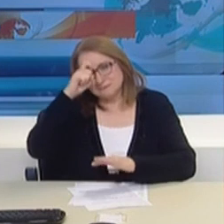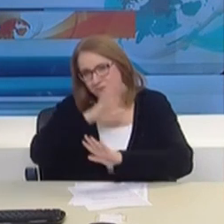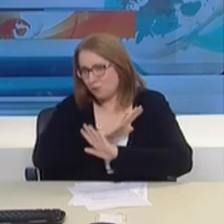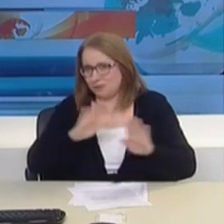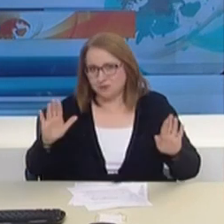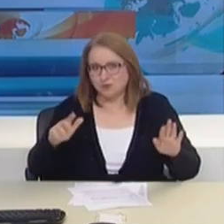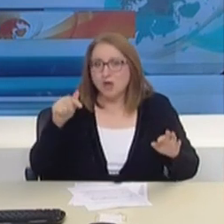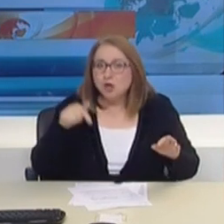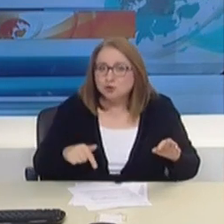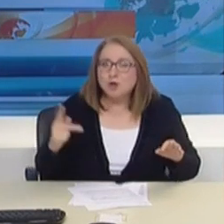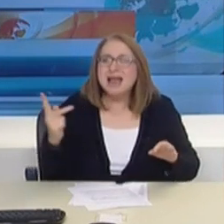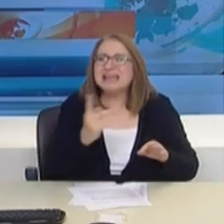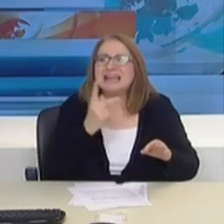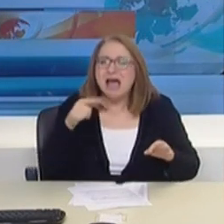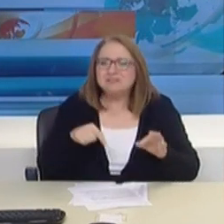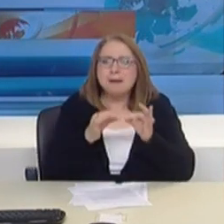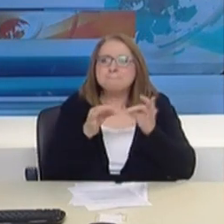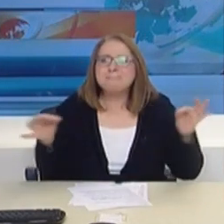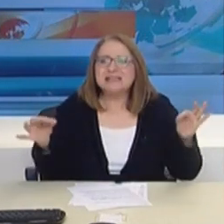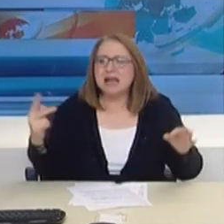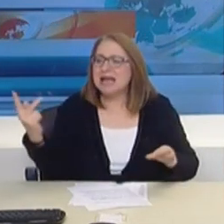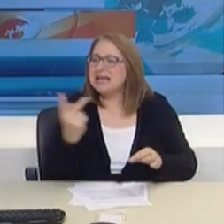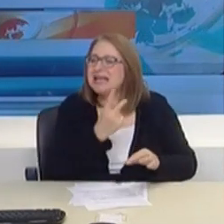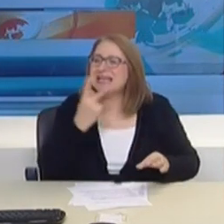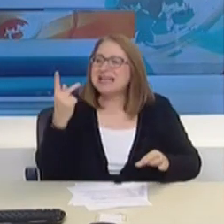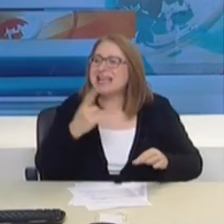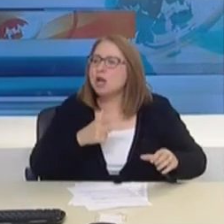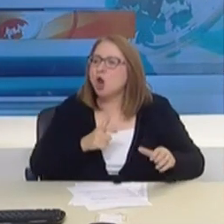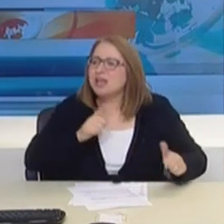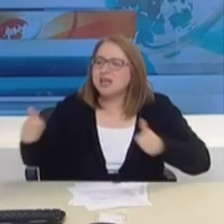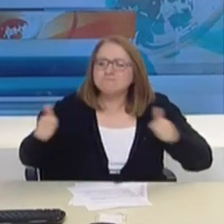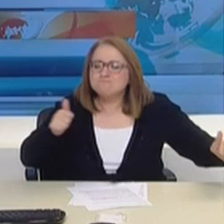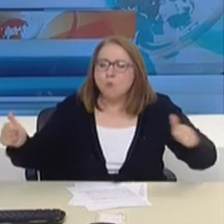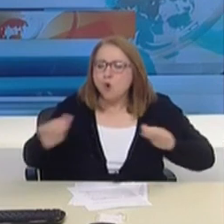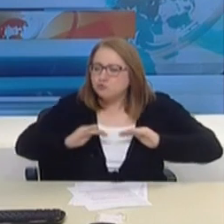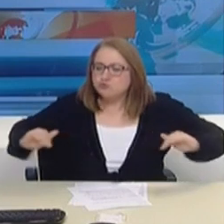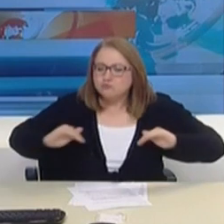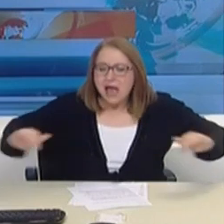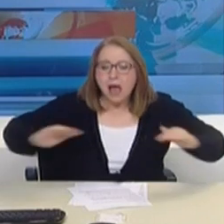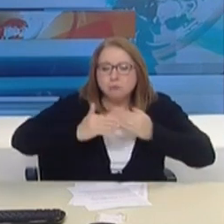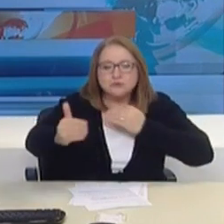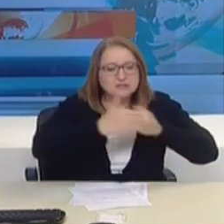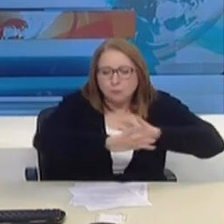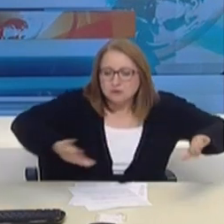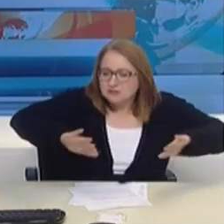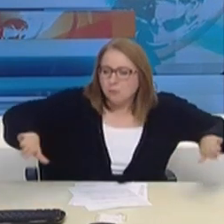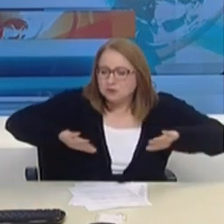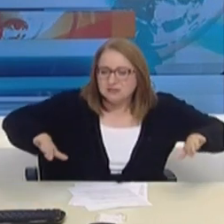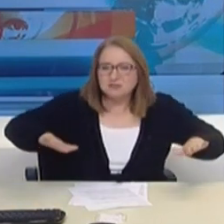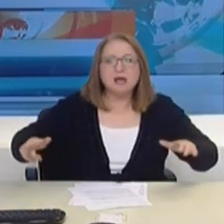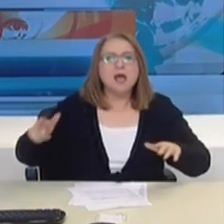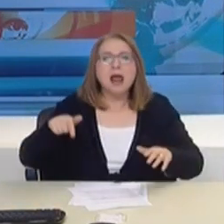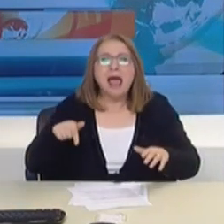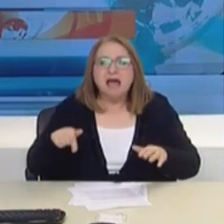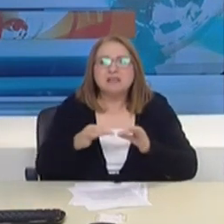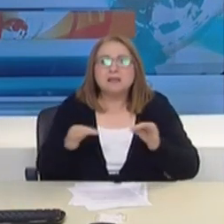κοινωνικής αποστασιοποίησης, όπως ονομάζονται. Το κοιτάμε. Το ξανακοιτάμε και θα το ξαναελέγξουμε. Όσο περνάνε οι μέρες, θα έχουμε μια καλύτερη εικόνα. Δεν